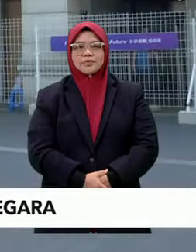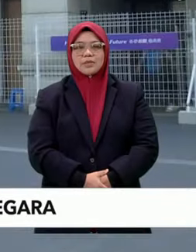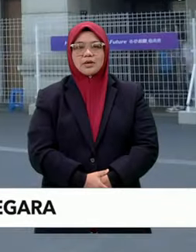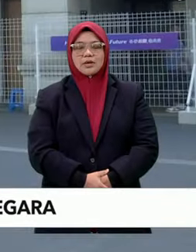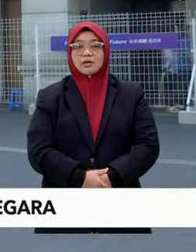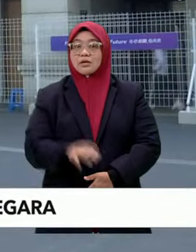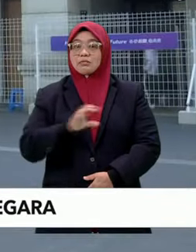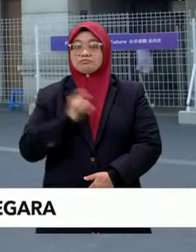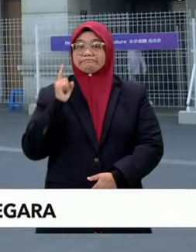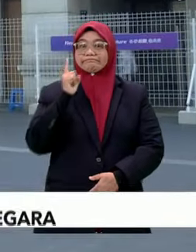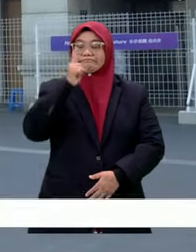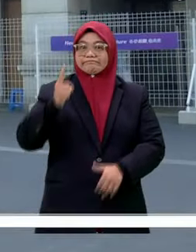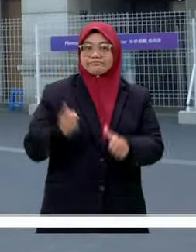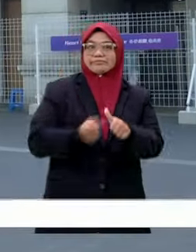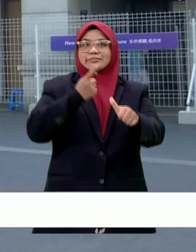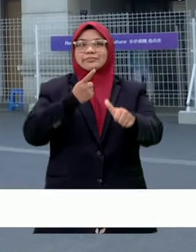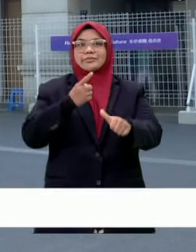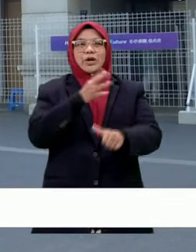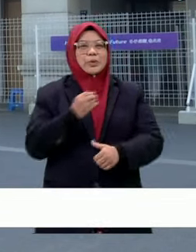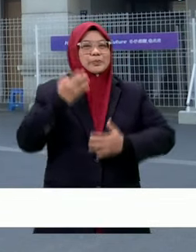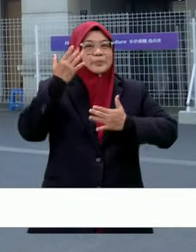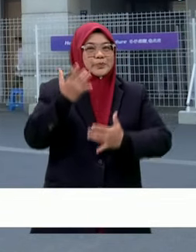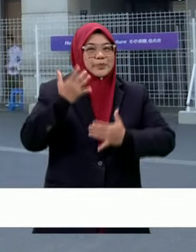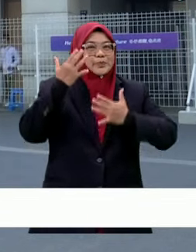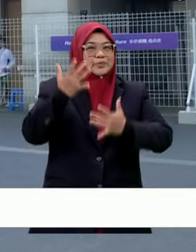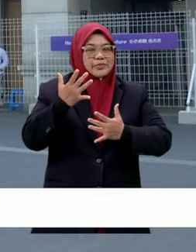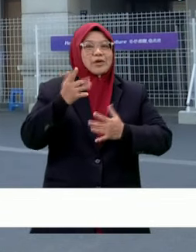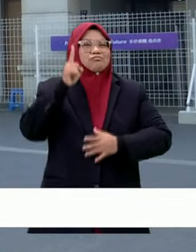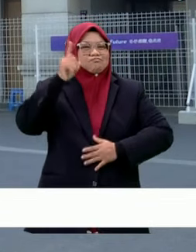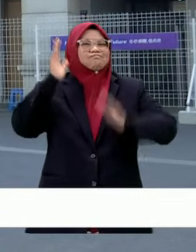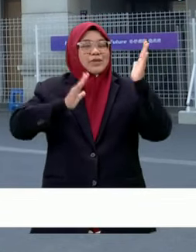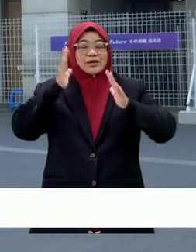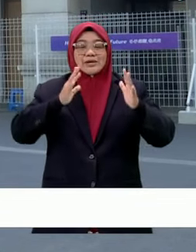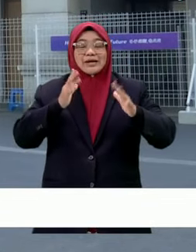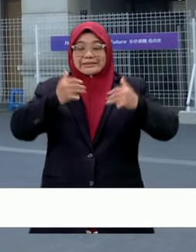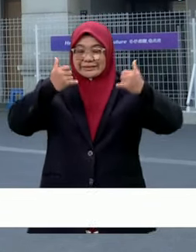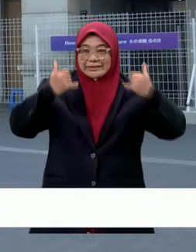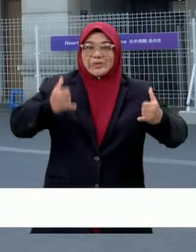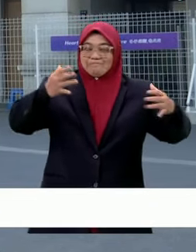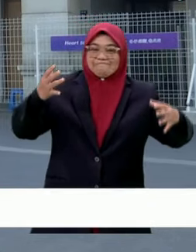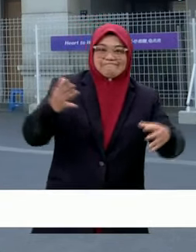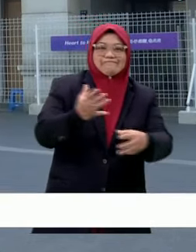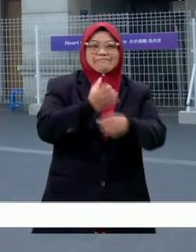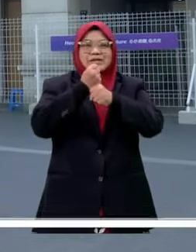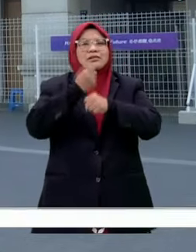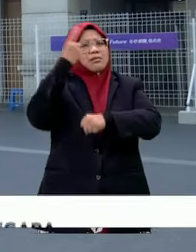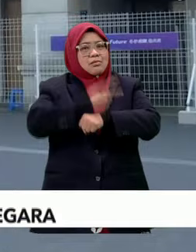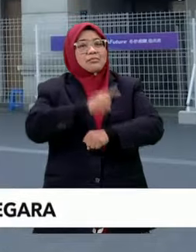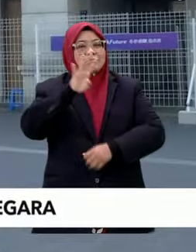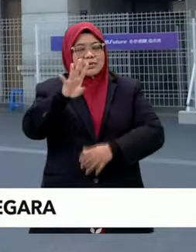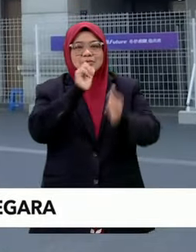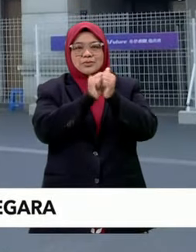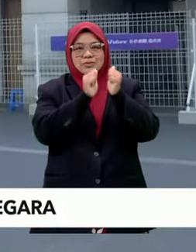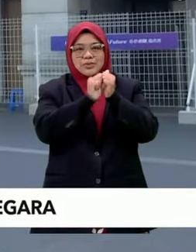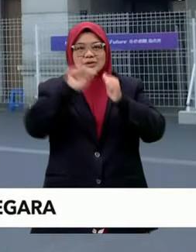emas pertama negara yang ditunggu-tunggu satu Malaysia akhirnya hadir juga di hari keempat